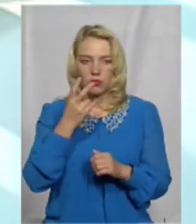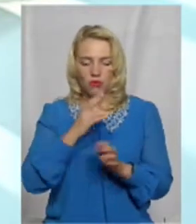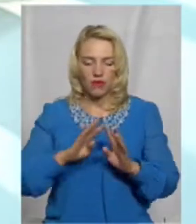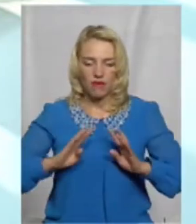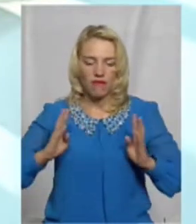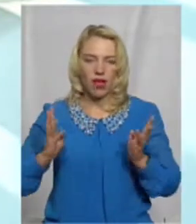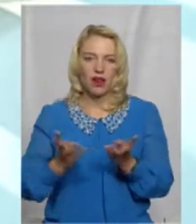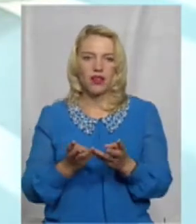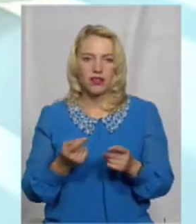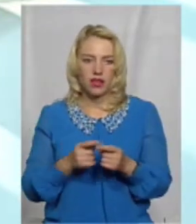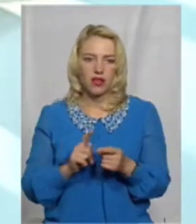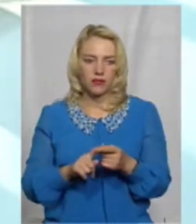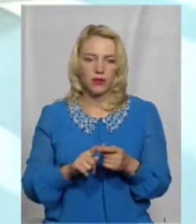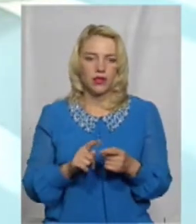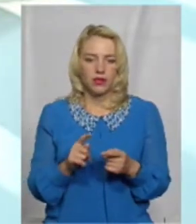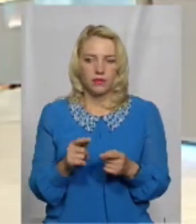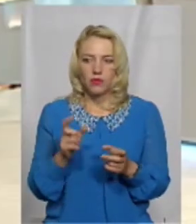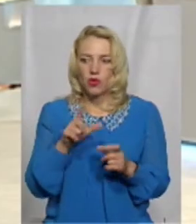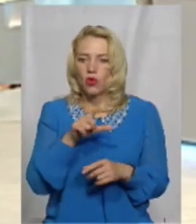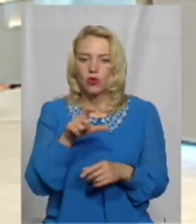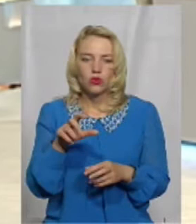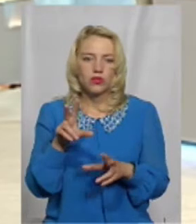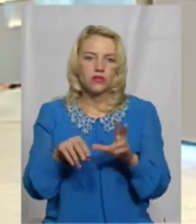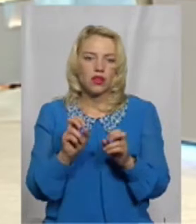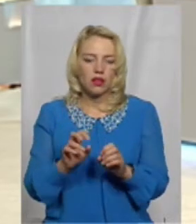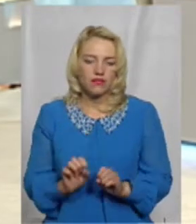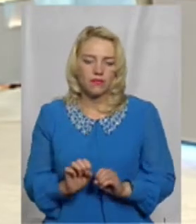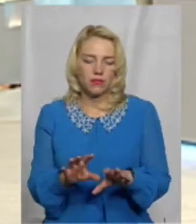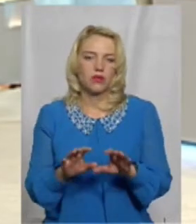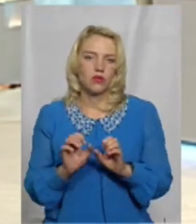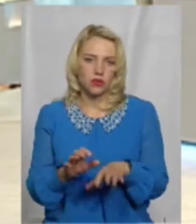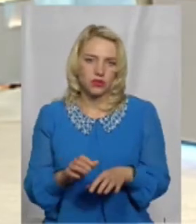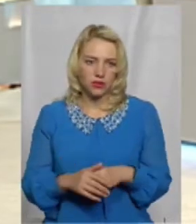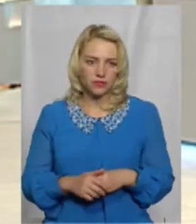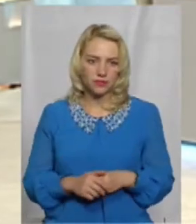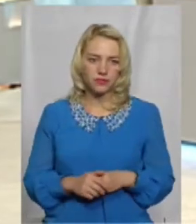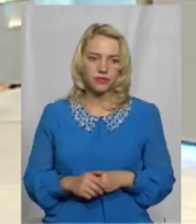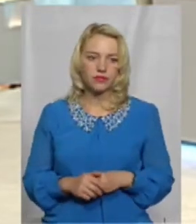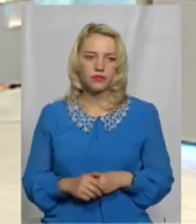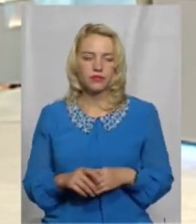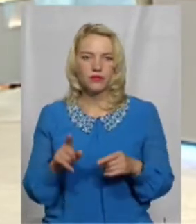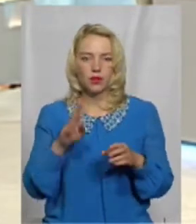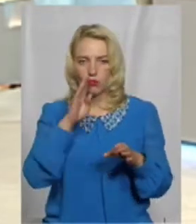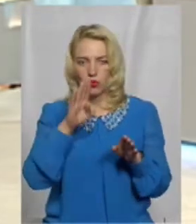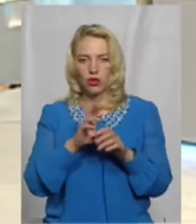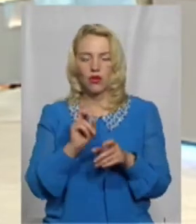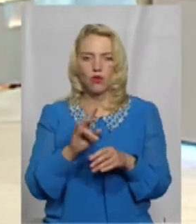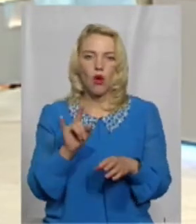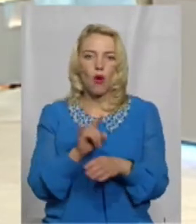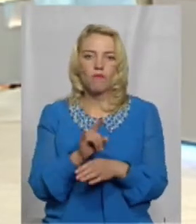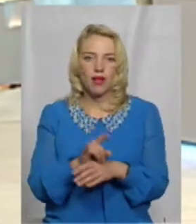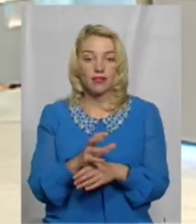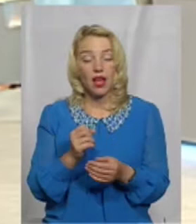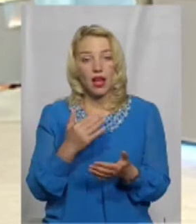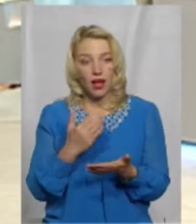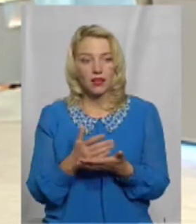на 20. Так і добираються тих черепах. Люди просто відносяться до цього. Розумієте, вони... Це такий обманний приклад. Я прошу, я вас перебив. А